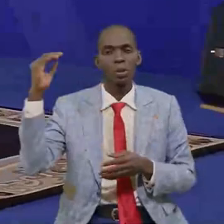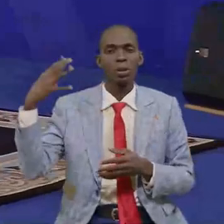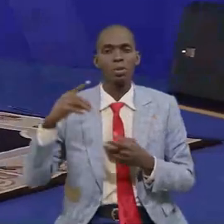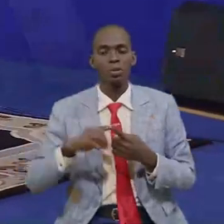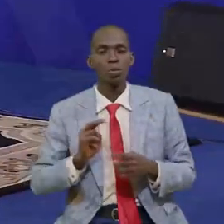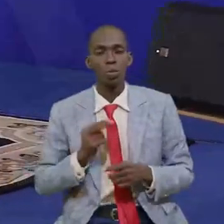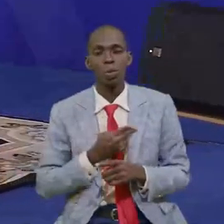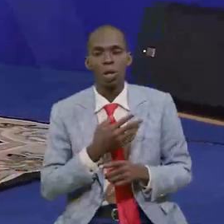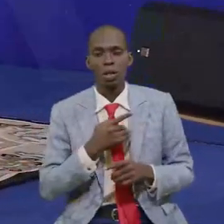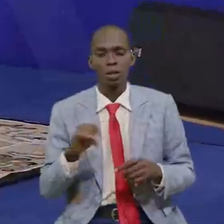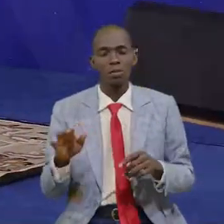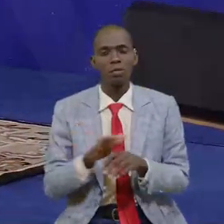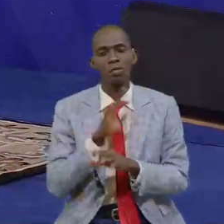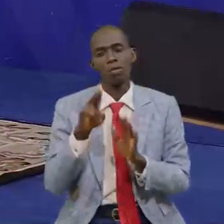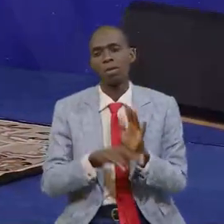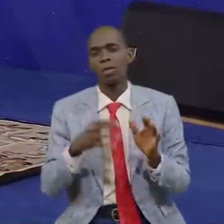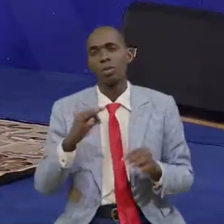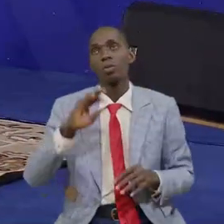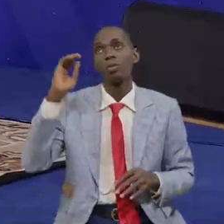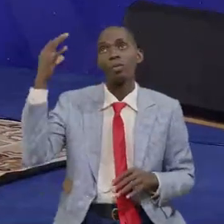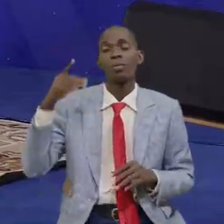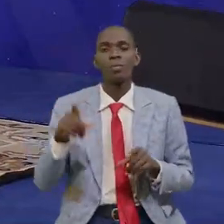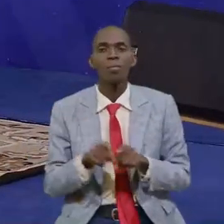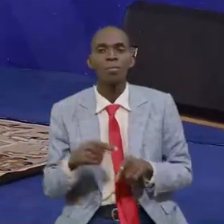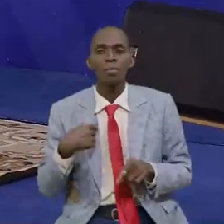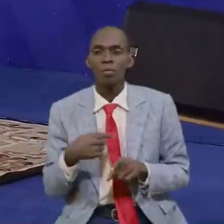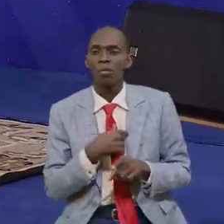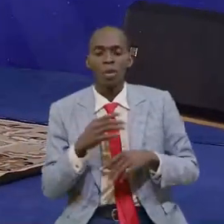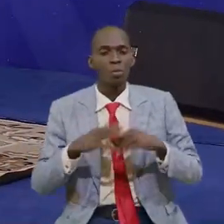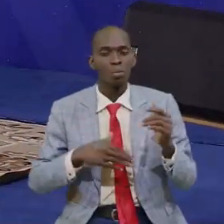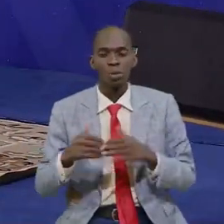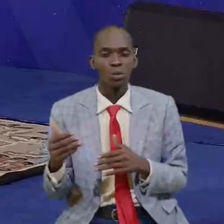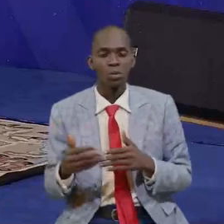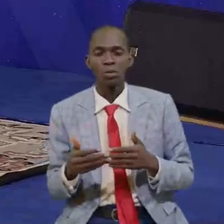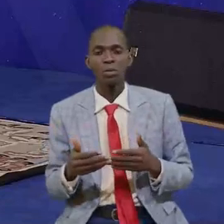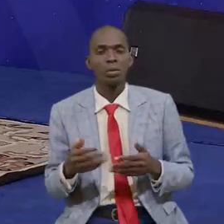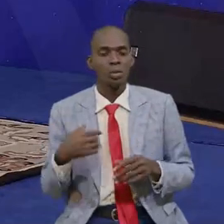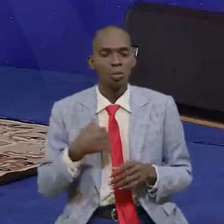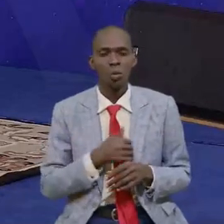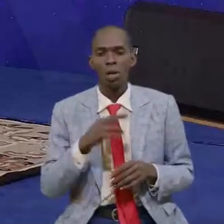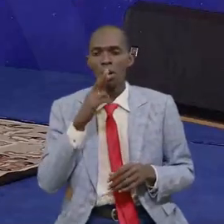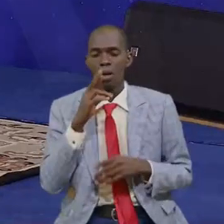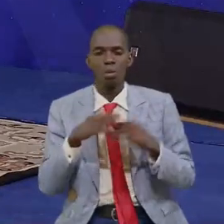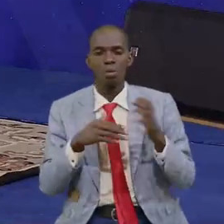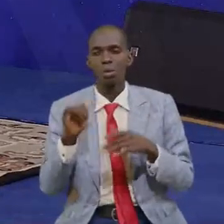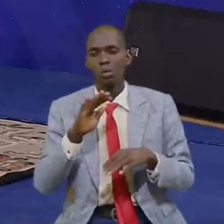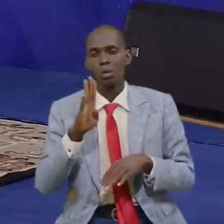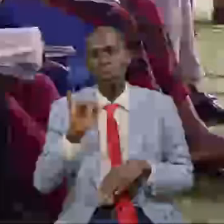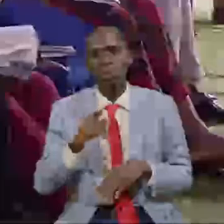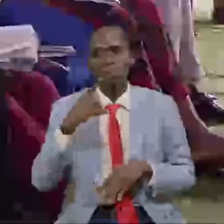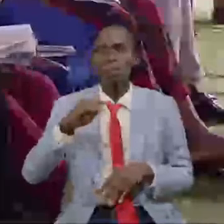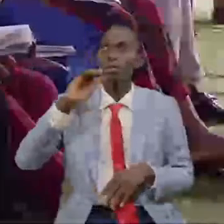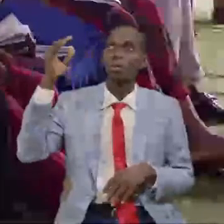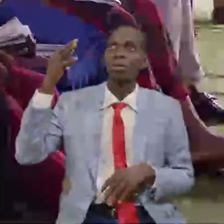la plénitude de la grâce. Comme nous bâtissons des cieux, nous bâtissons par la grâce de Dieu. Voyons le